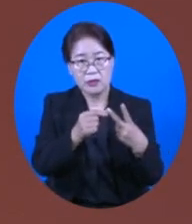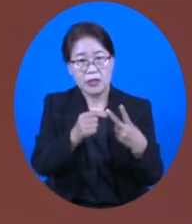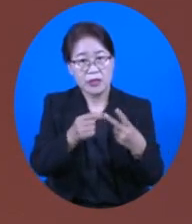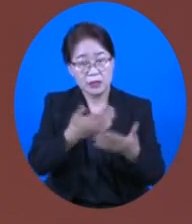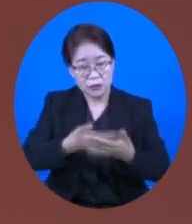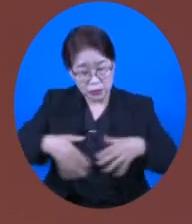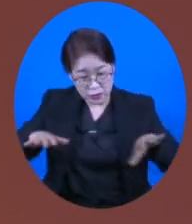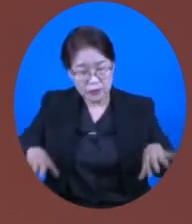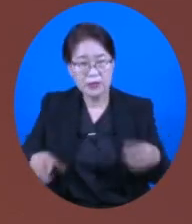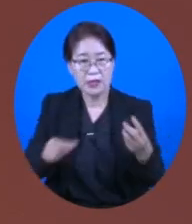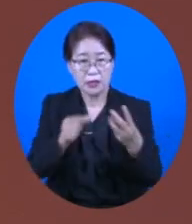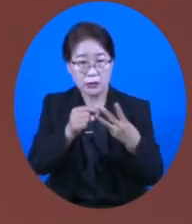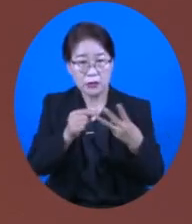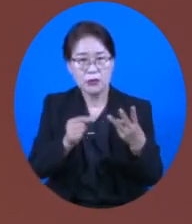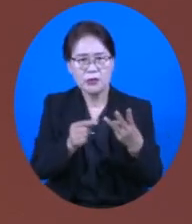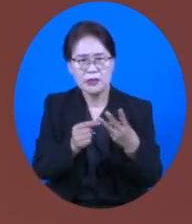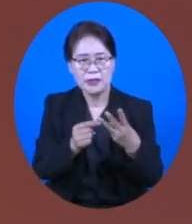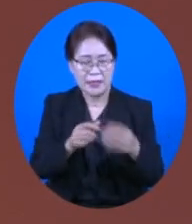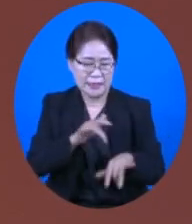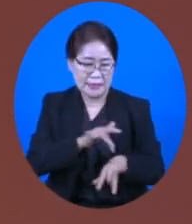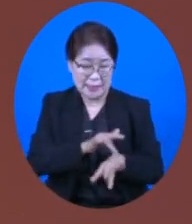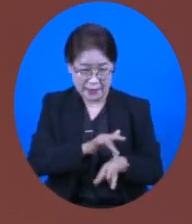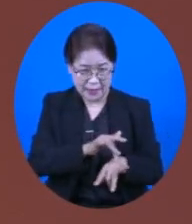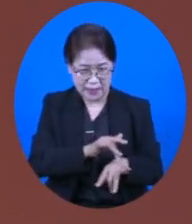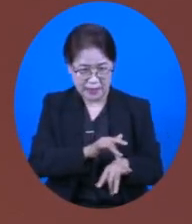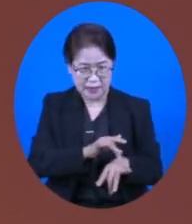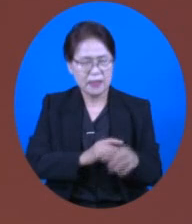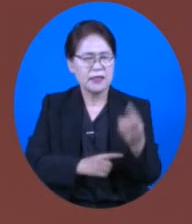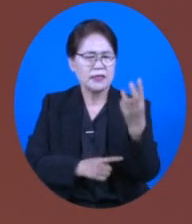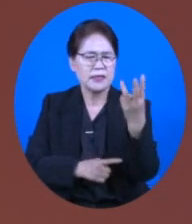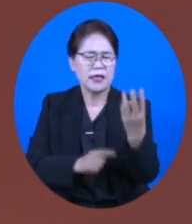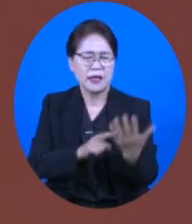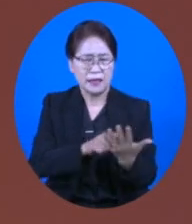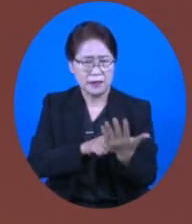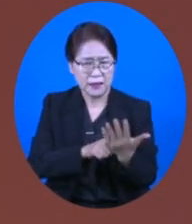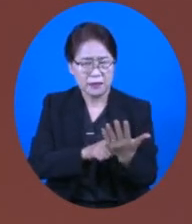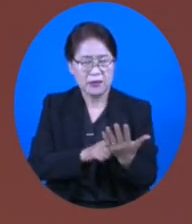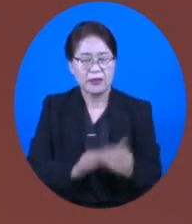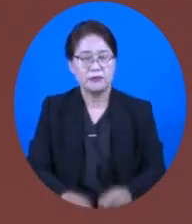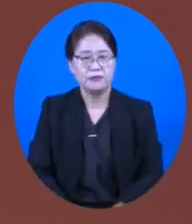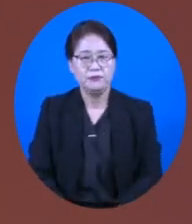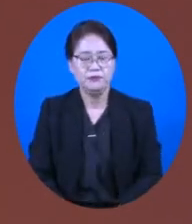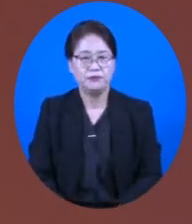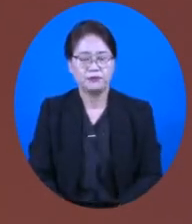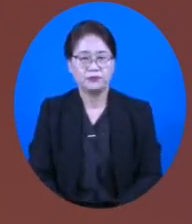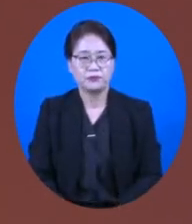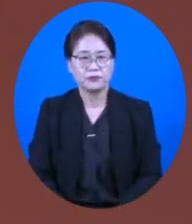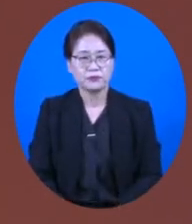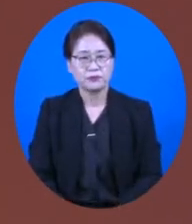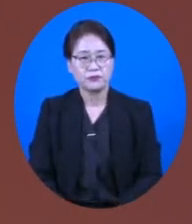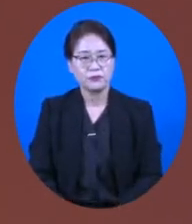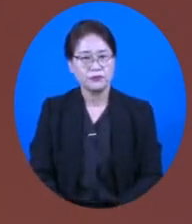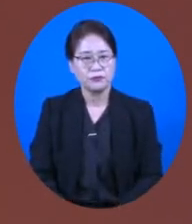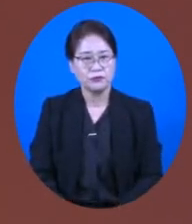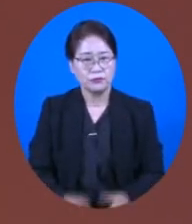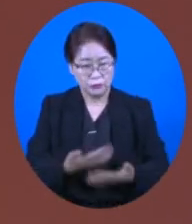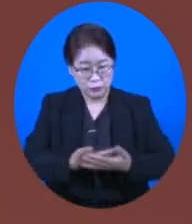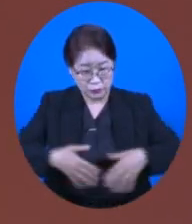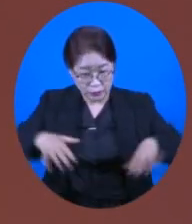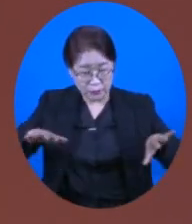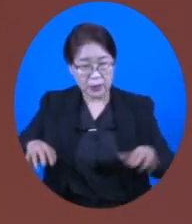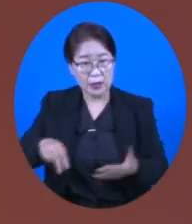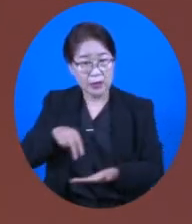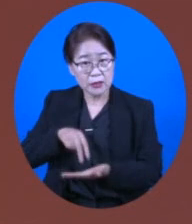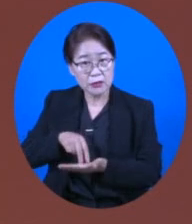천사, 그리고 사탄이 등장을 합니다. 그러면 여호와의 천사 앞에 서 있는